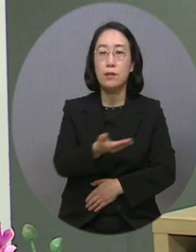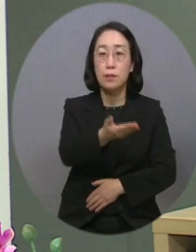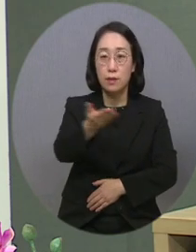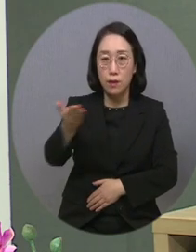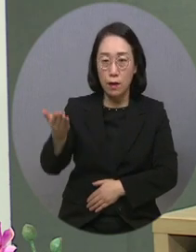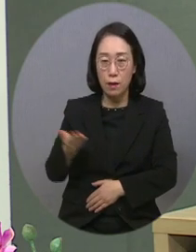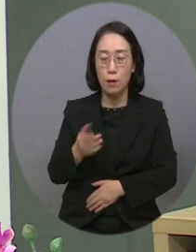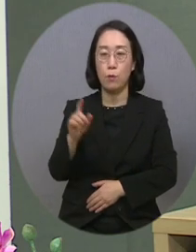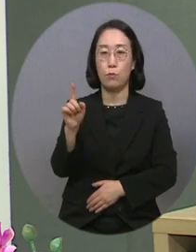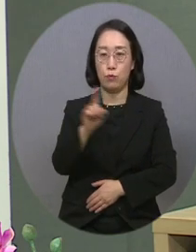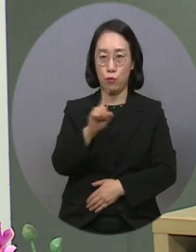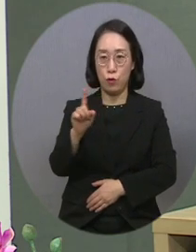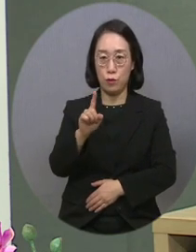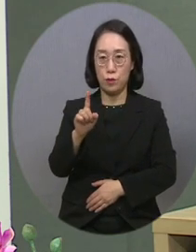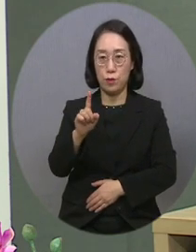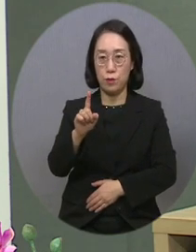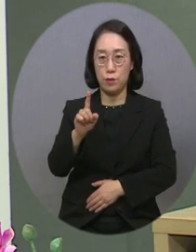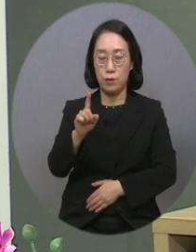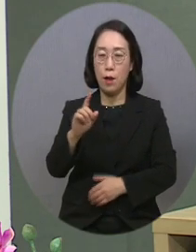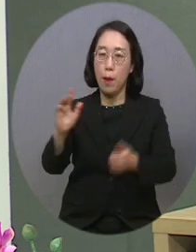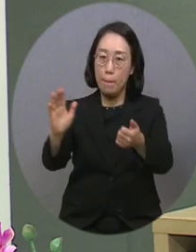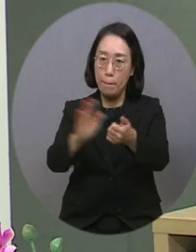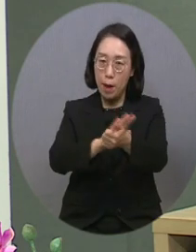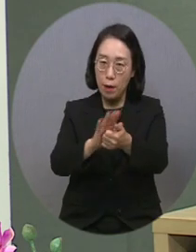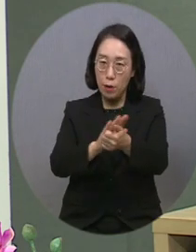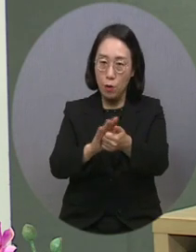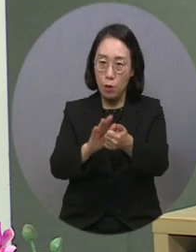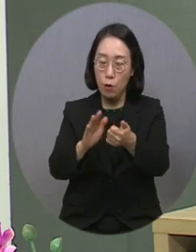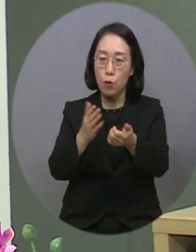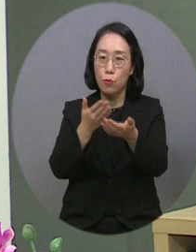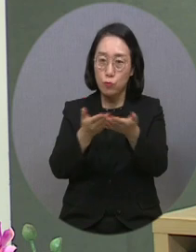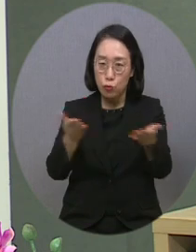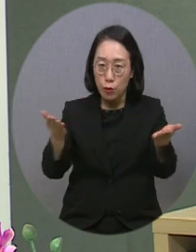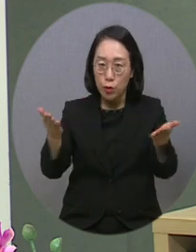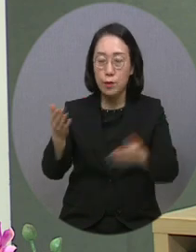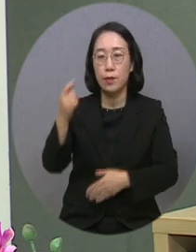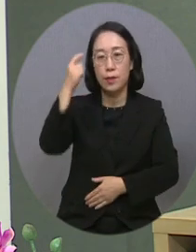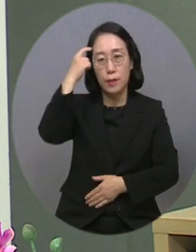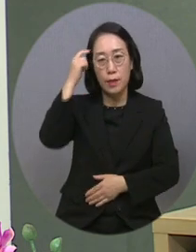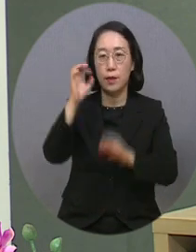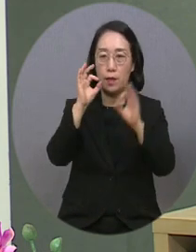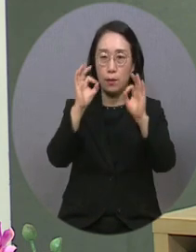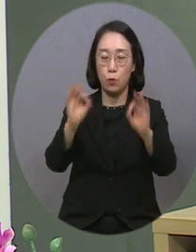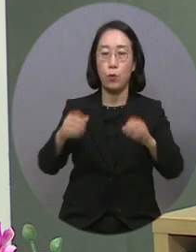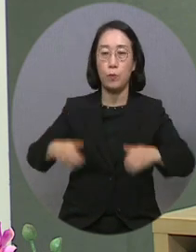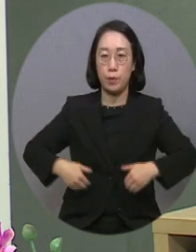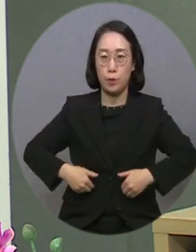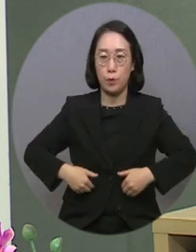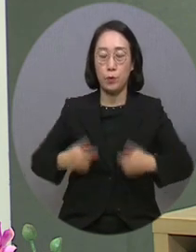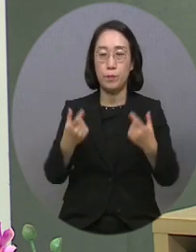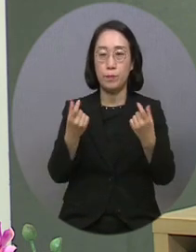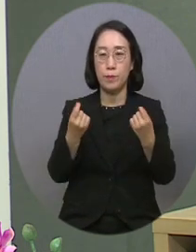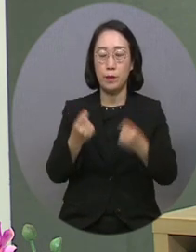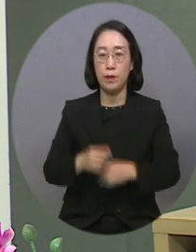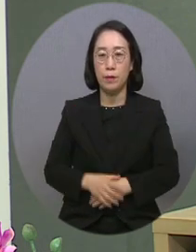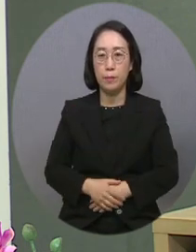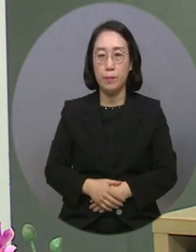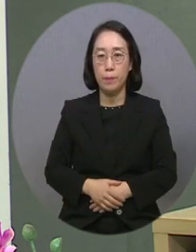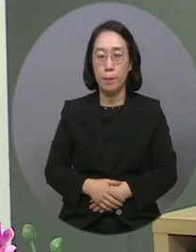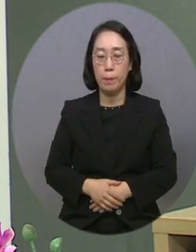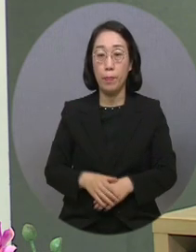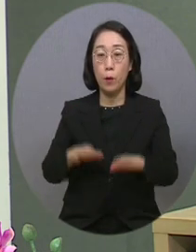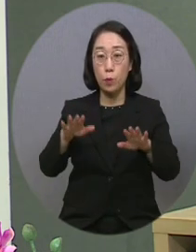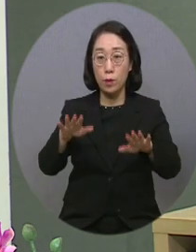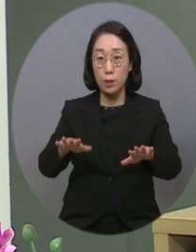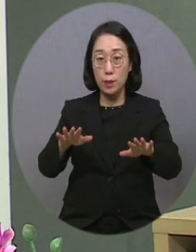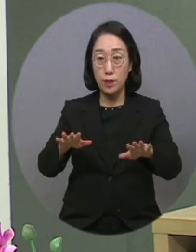과연 무엇을 배려해야 할 것인가 한번 생각해보는 시간이 되었으면 합니다. 그래서